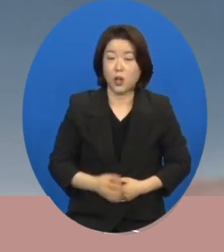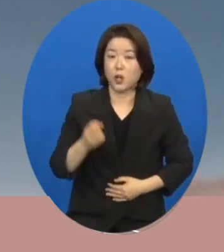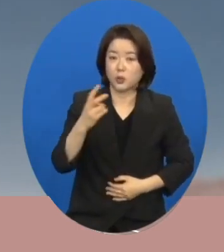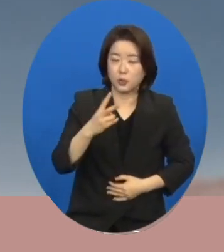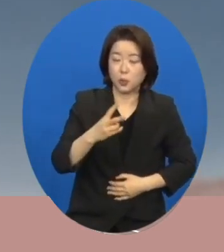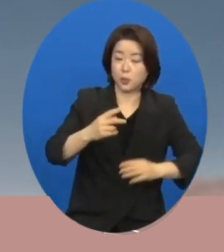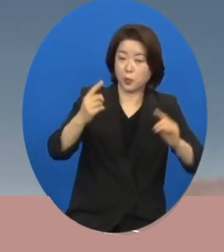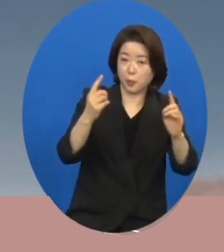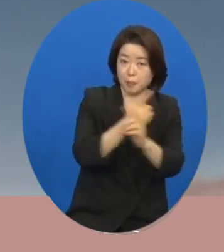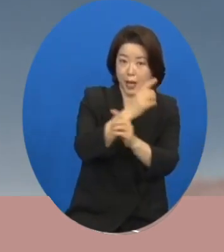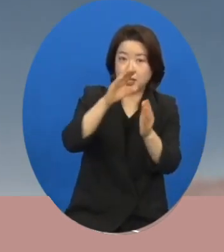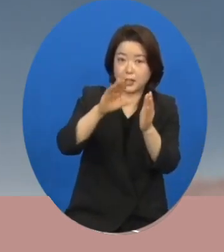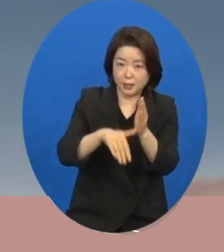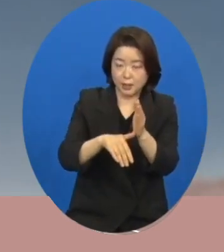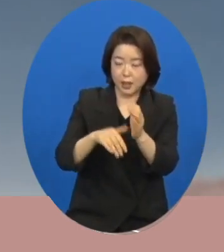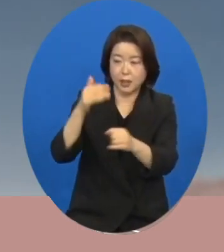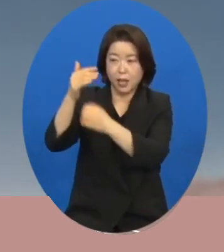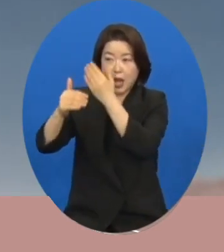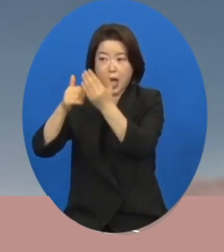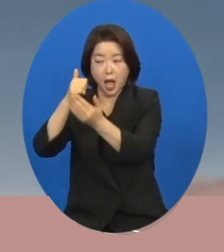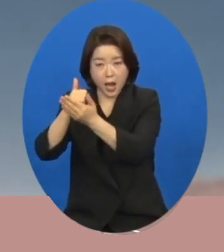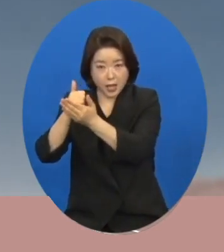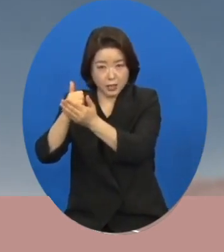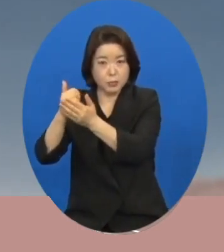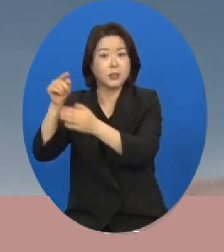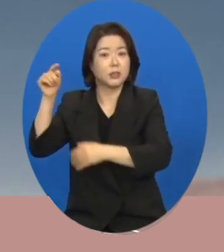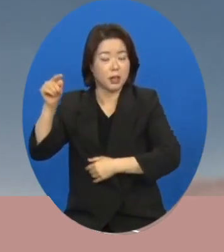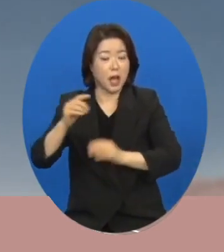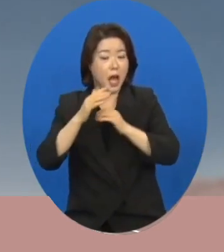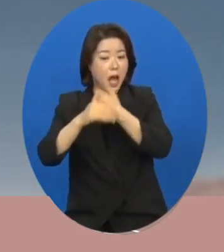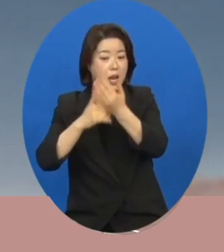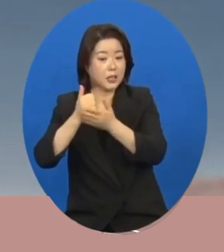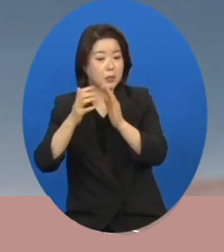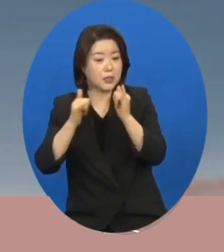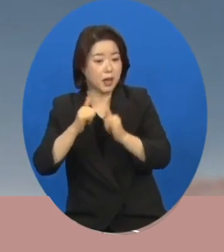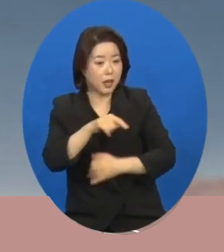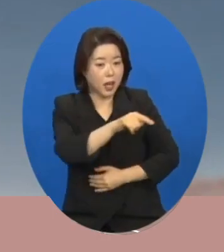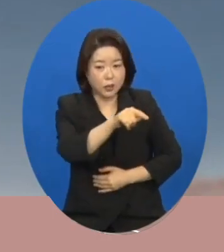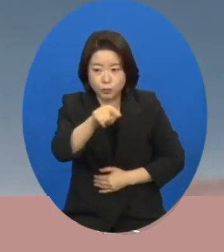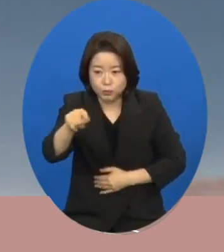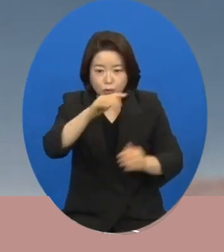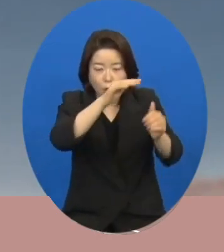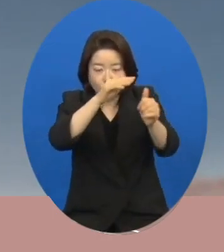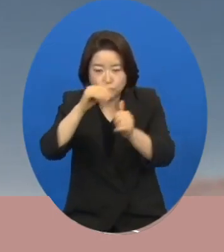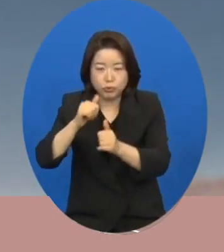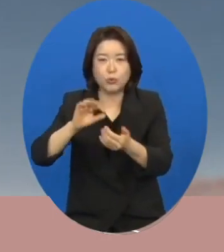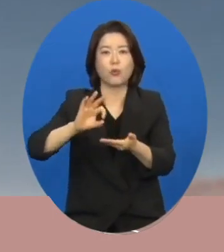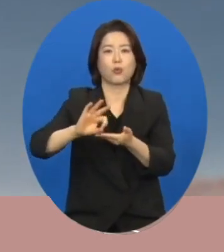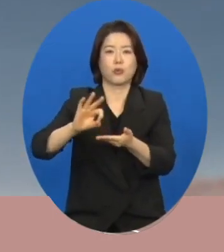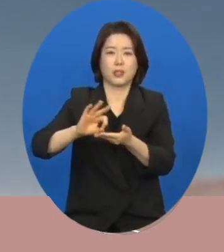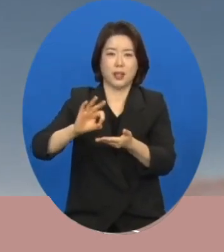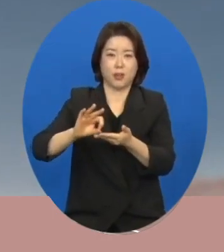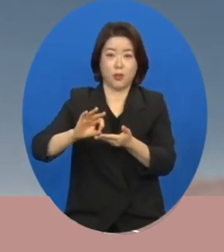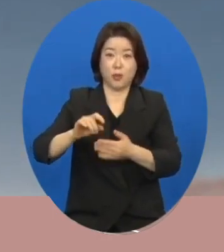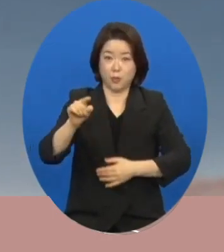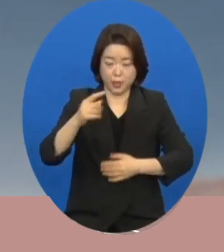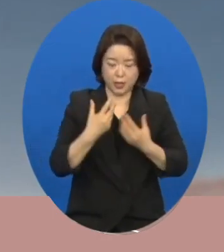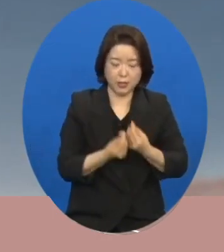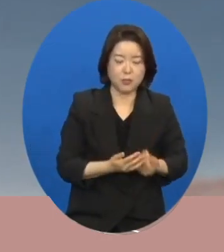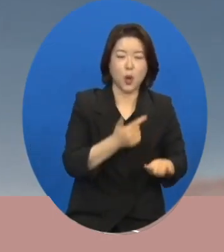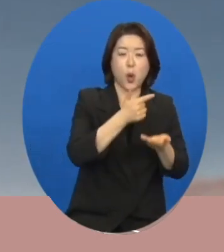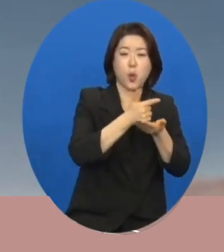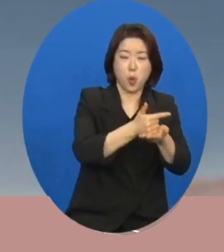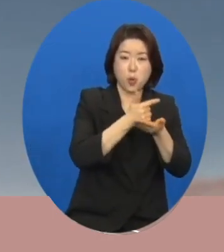전환 시점에 하나님은 하나님의 사람들을 부르시고 사용하십니다 자 노아의 홍수 때 노아를 부르셔서